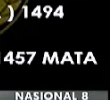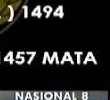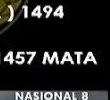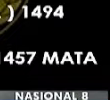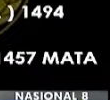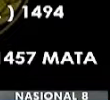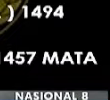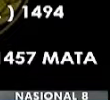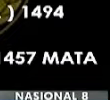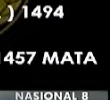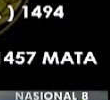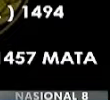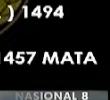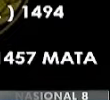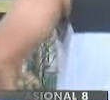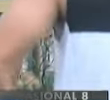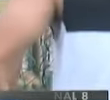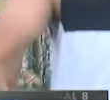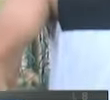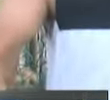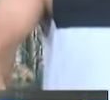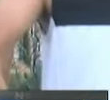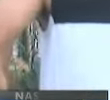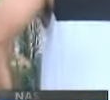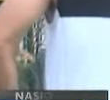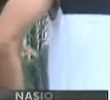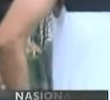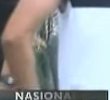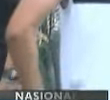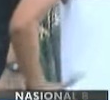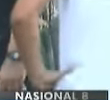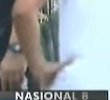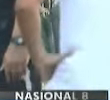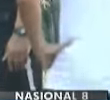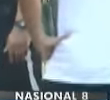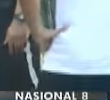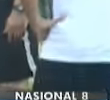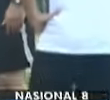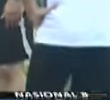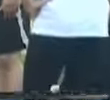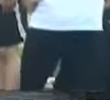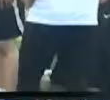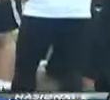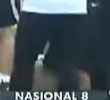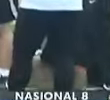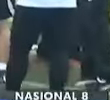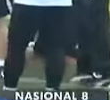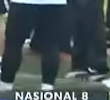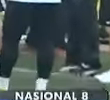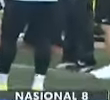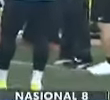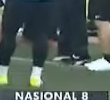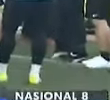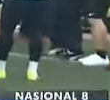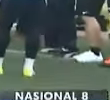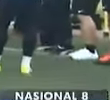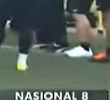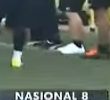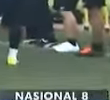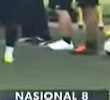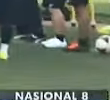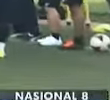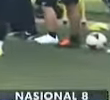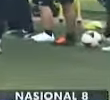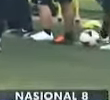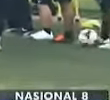ranking ke-164 pada April setelah kalah 06 kepada Oman dalam perlawanan persahabatan antarabangsa pasukan seperti surinam